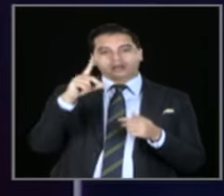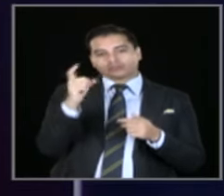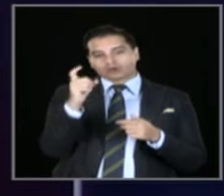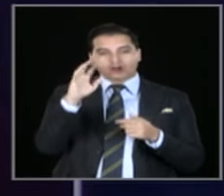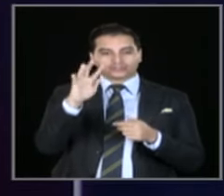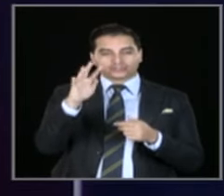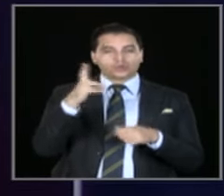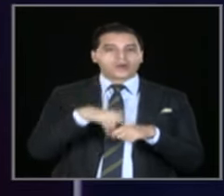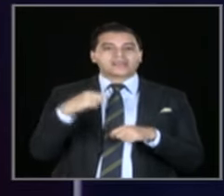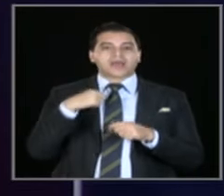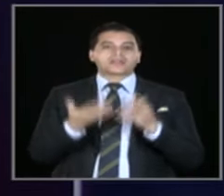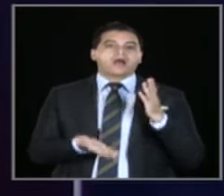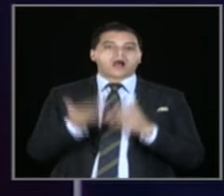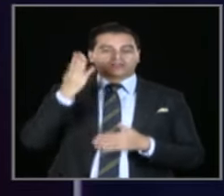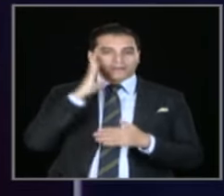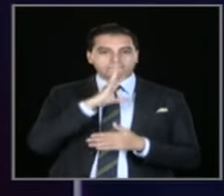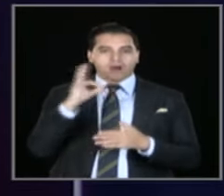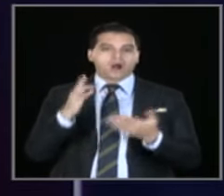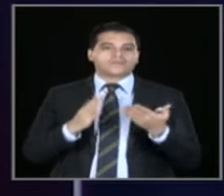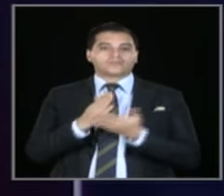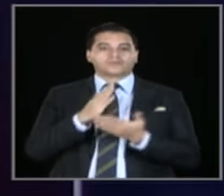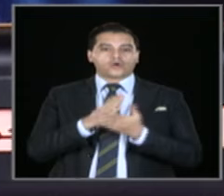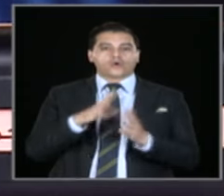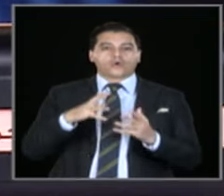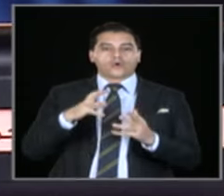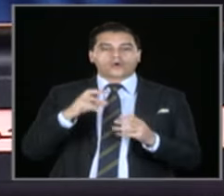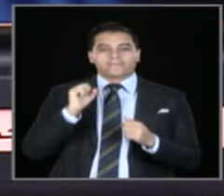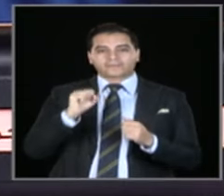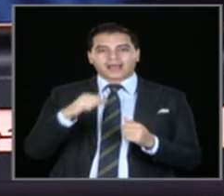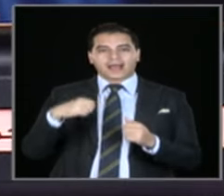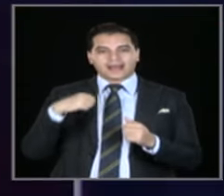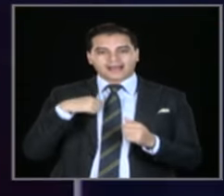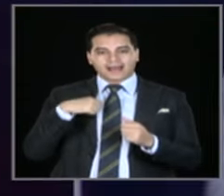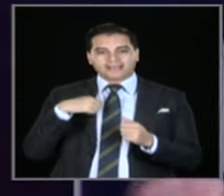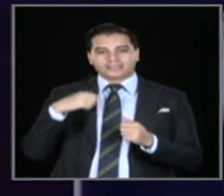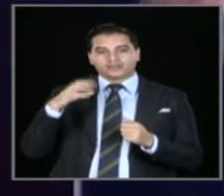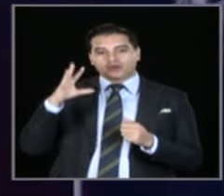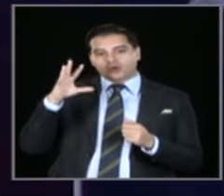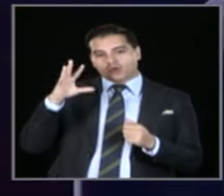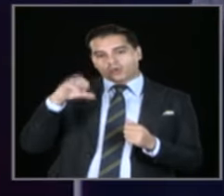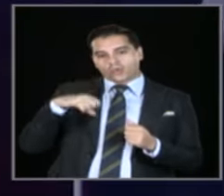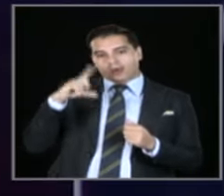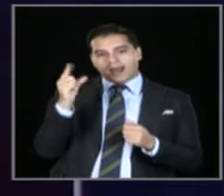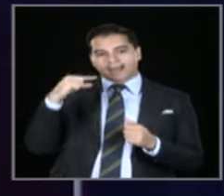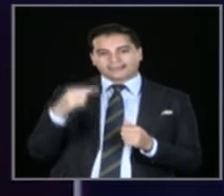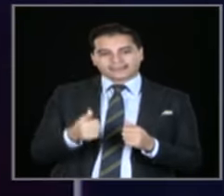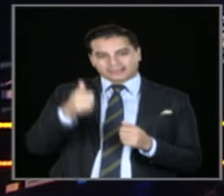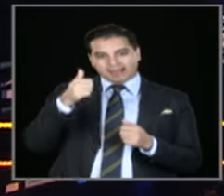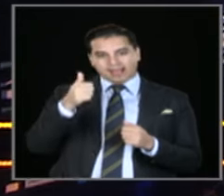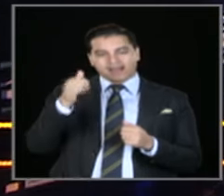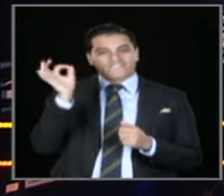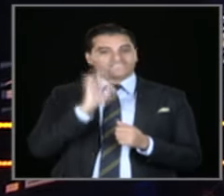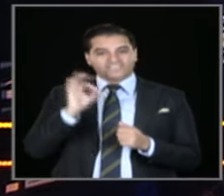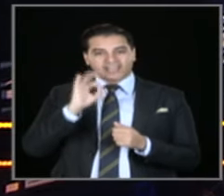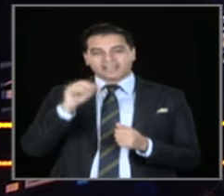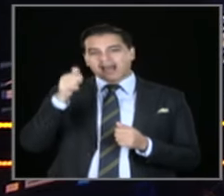النادي الأكثر تتويجا بكأس هولندا لكرة القدم؟ أياكس أمستردام. وهو الأكثر تتويجا بالدوري كمان.